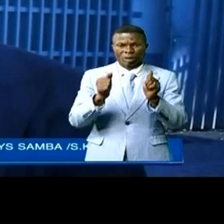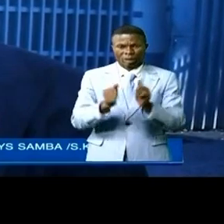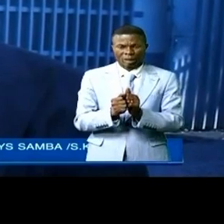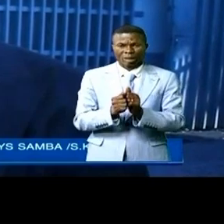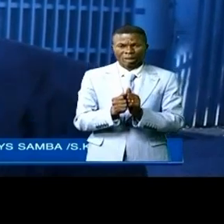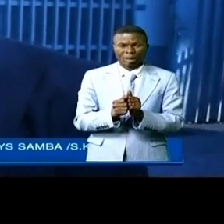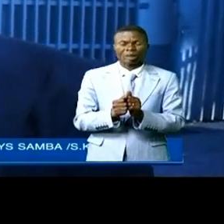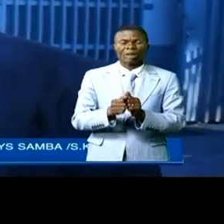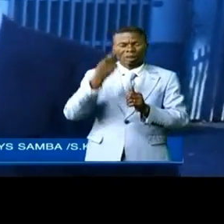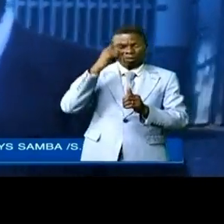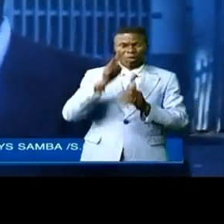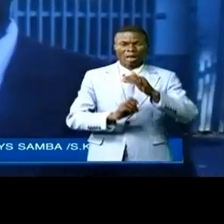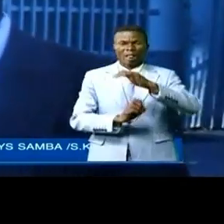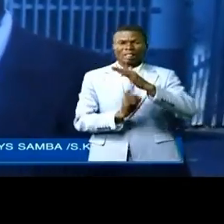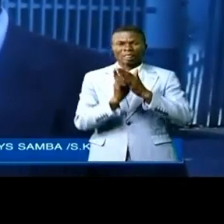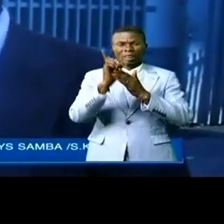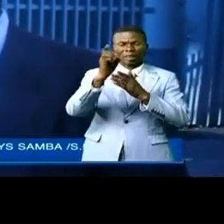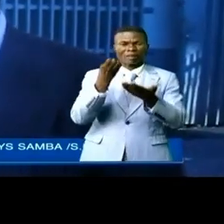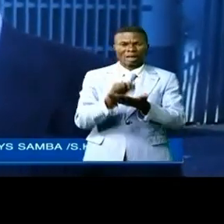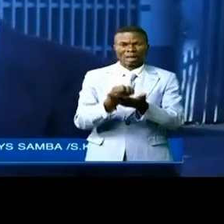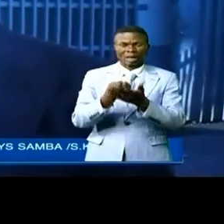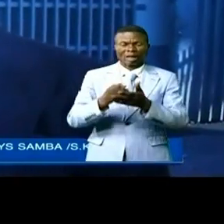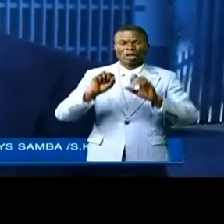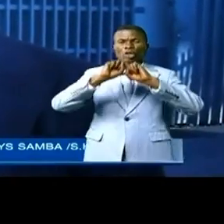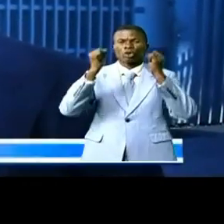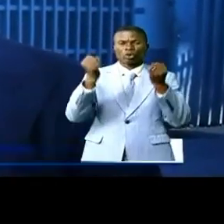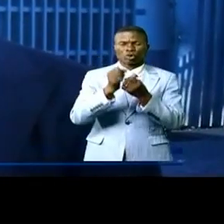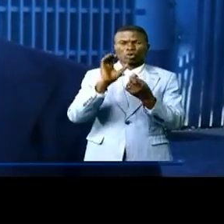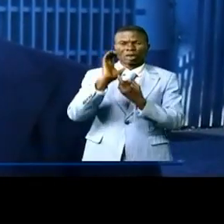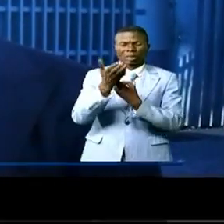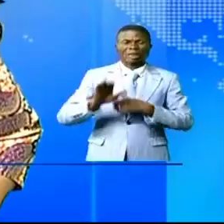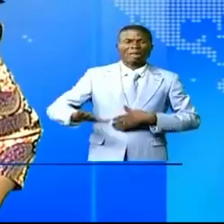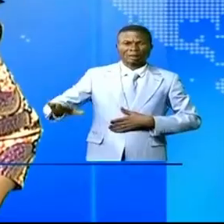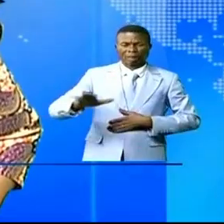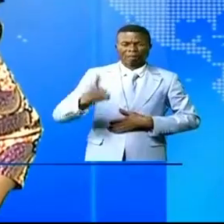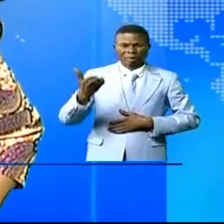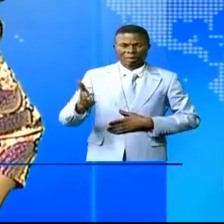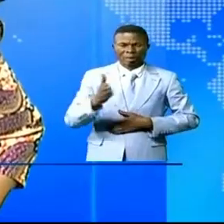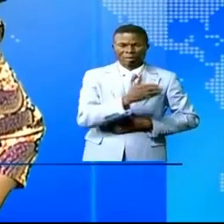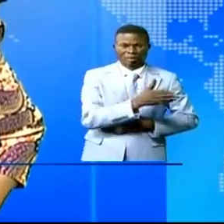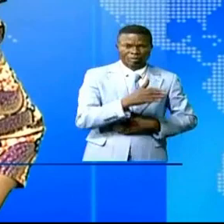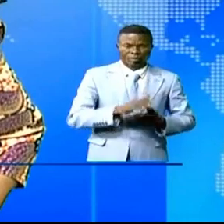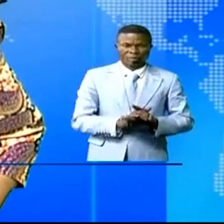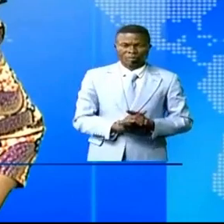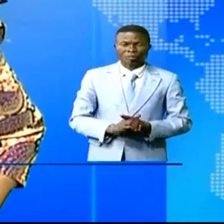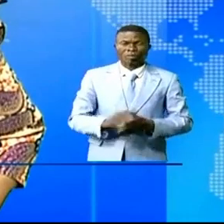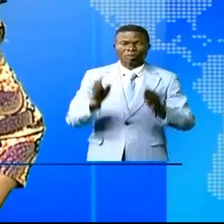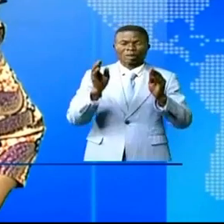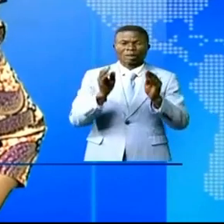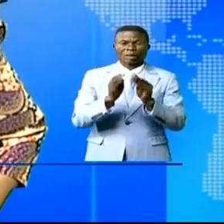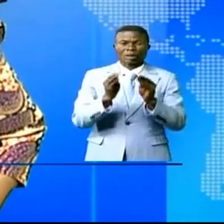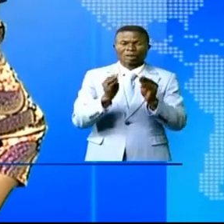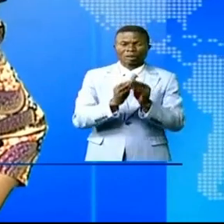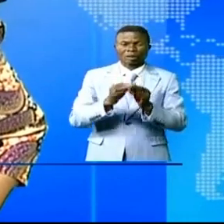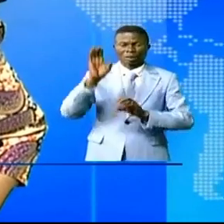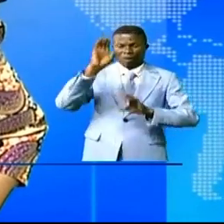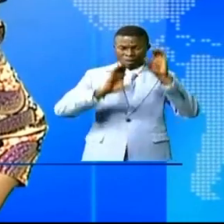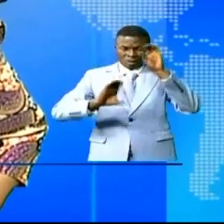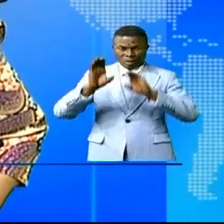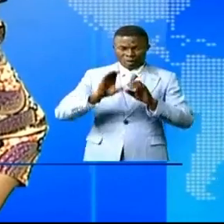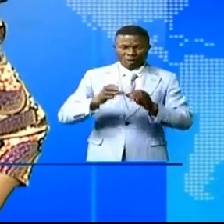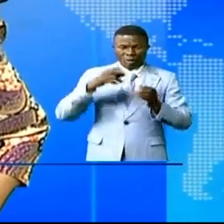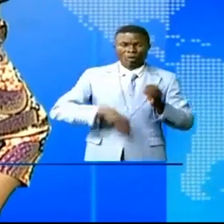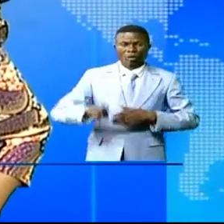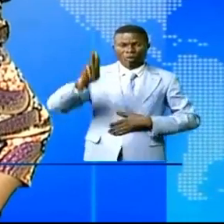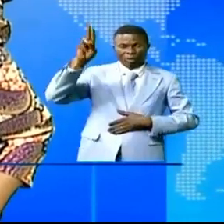les fier du développement économique du pays les matinées pour l'utile et matinée scientifique et l udps a